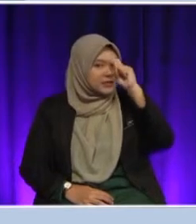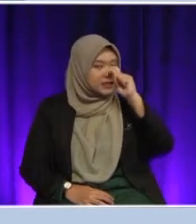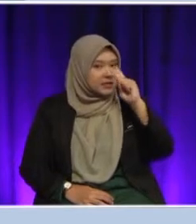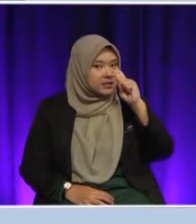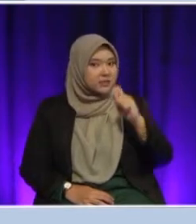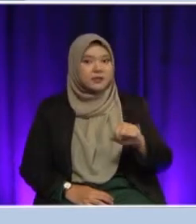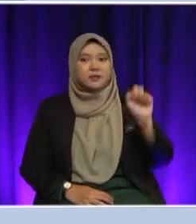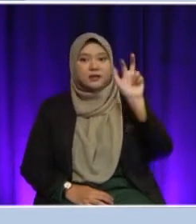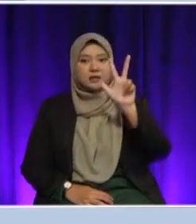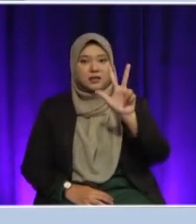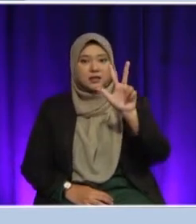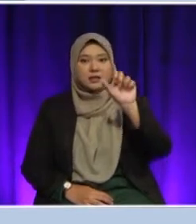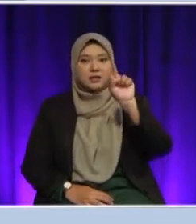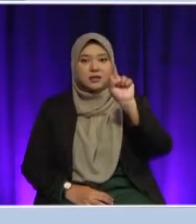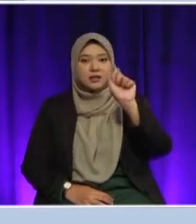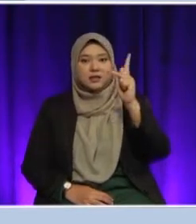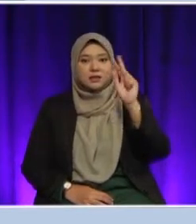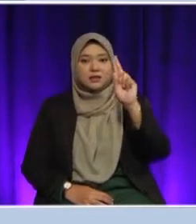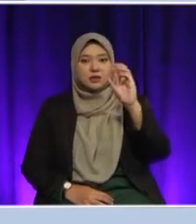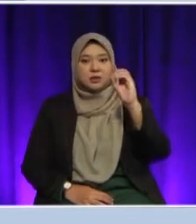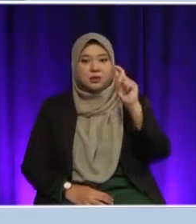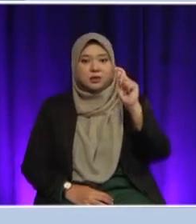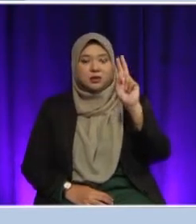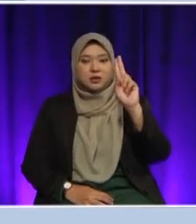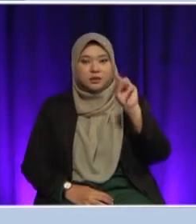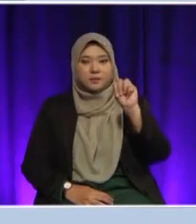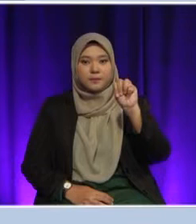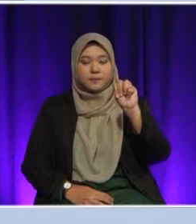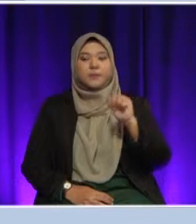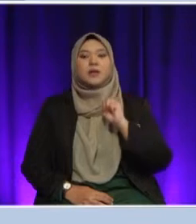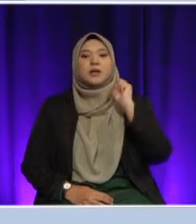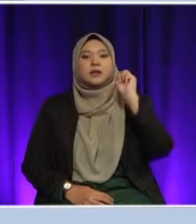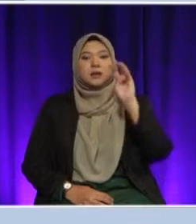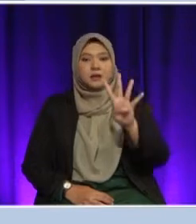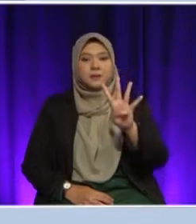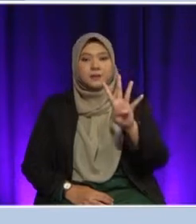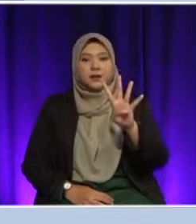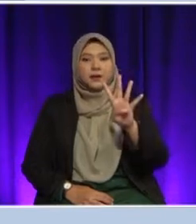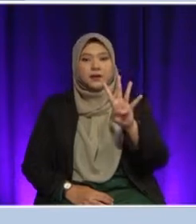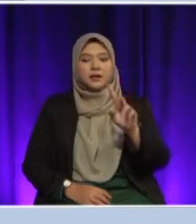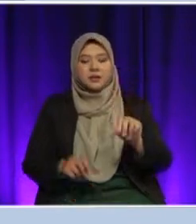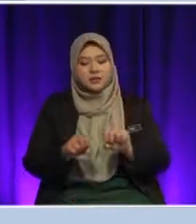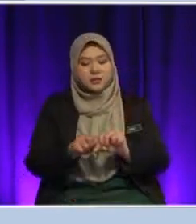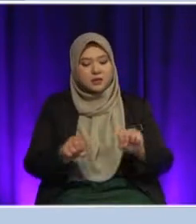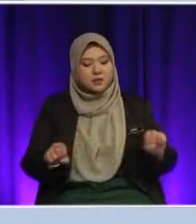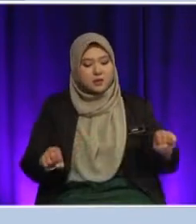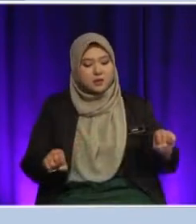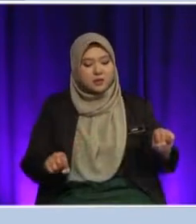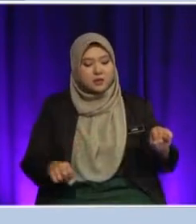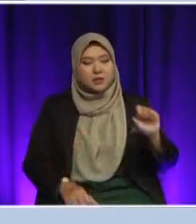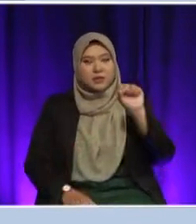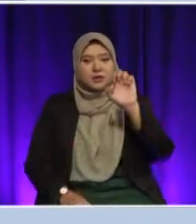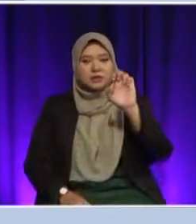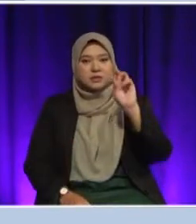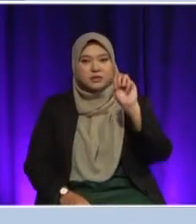yang keempat vesikel siement yang kelima kelenjar prostat yang keenam